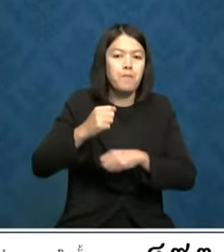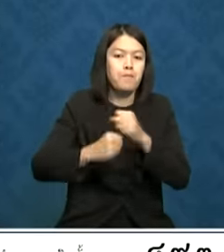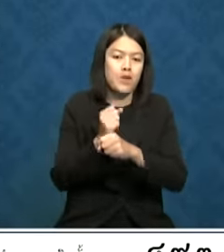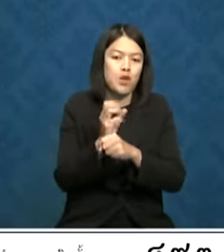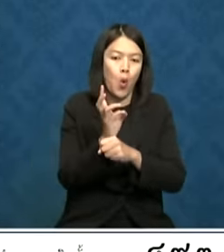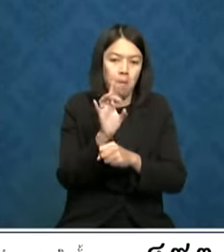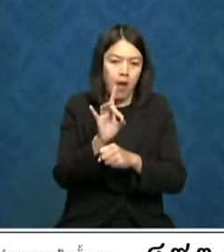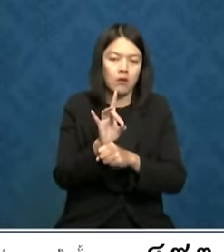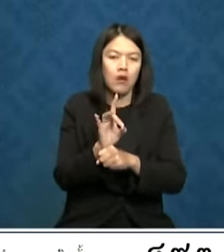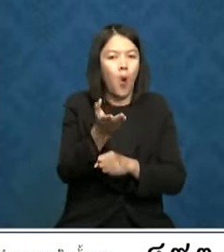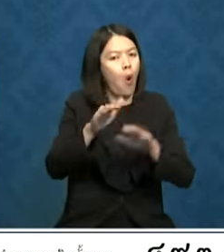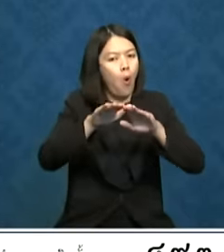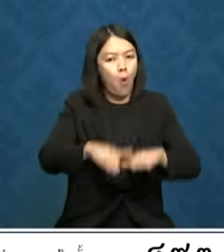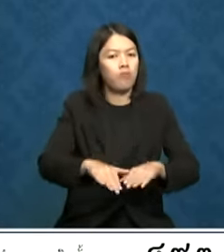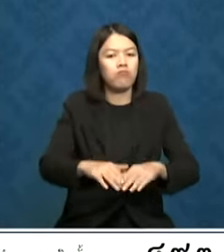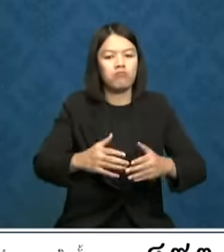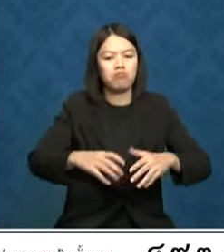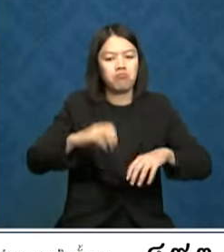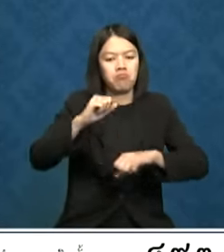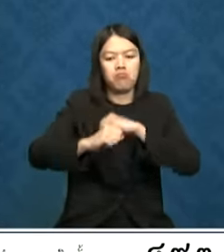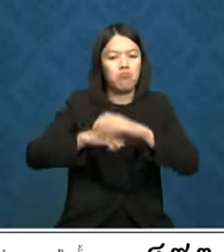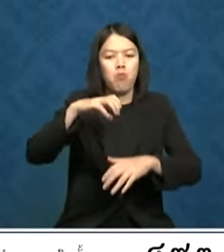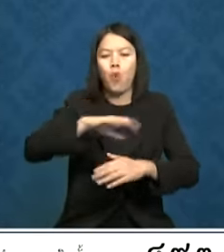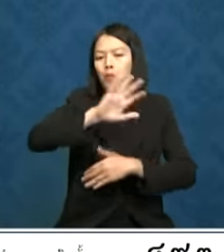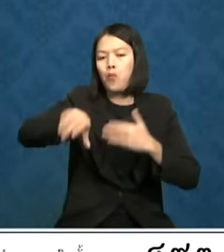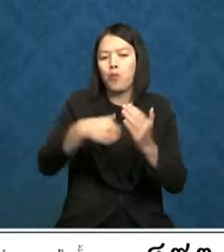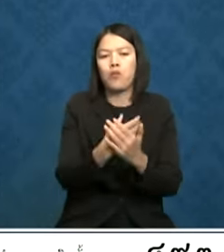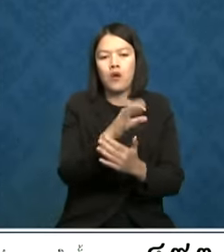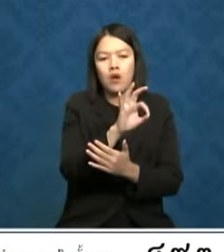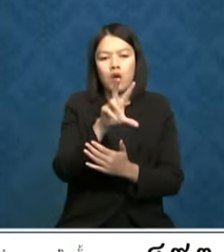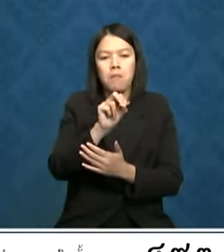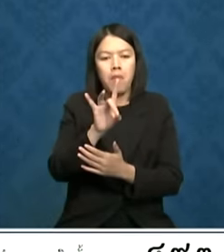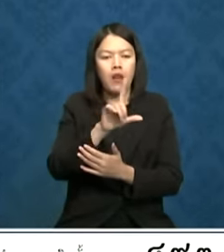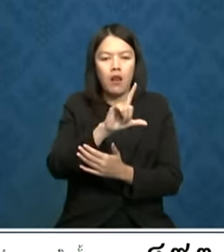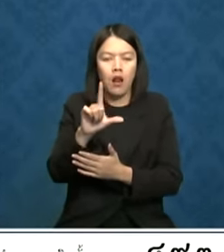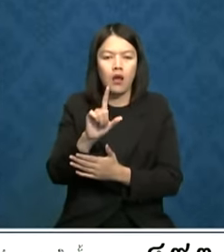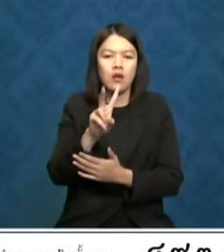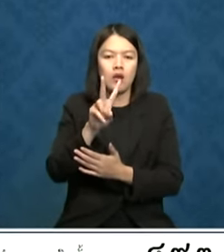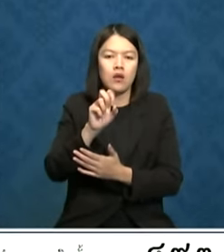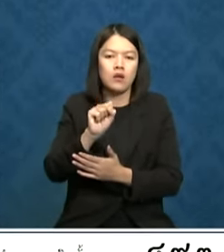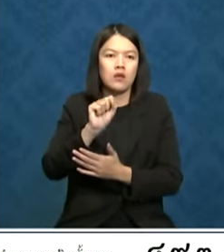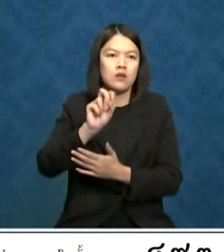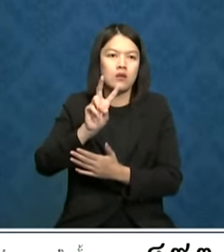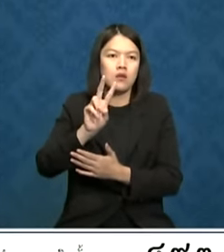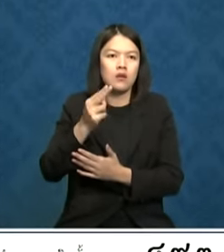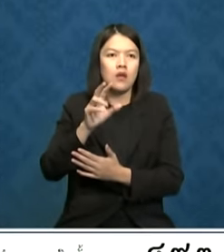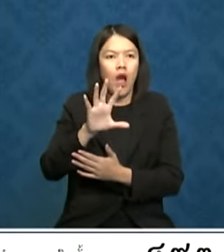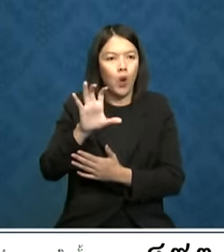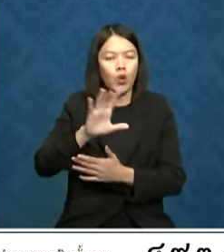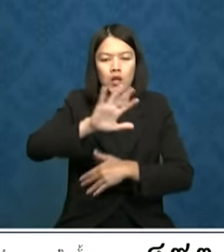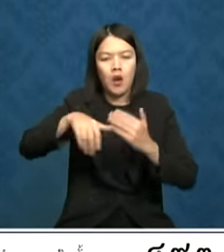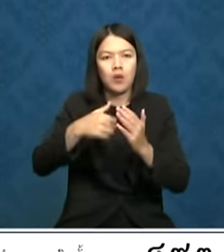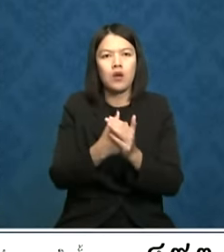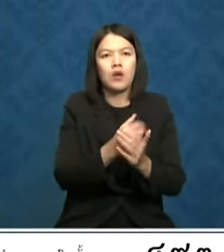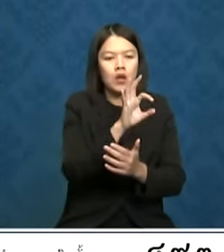จึงขอตัดขอเสนอตัดงบก่อสร้างโรงงานทั้งหมดนะคะจำนวน 938ล้าน22,500บาทคิด